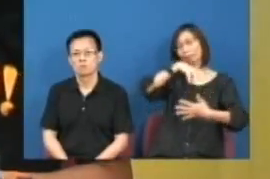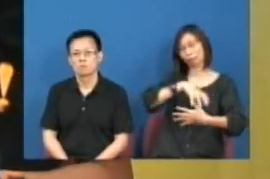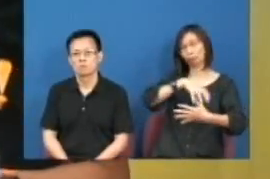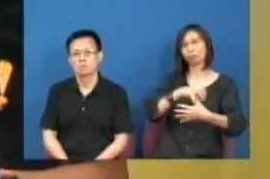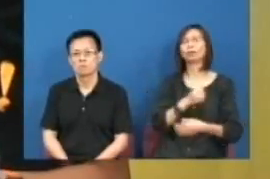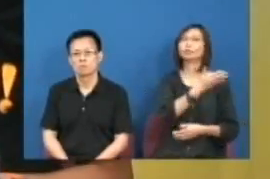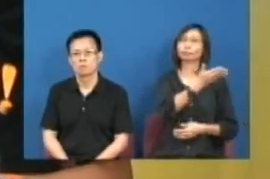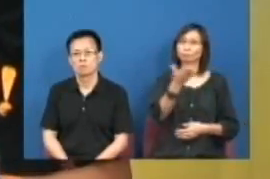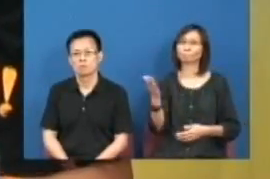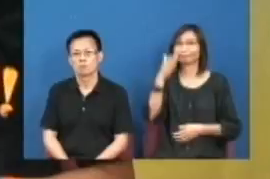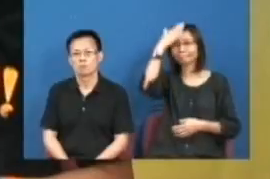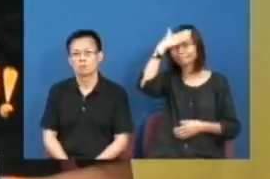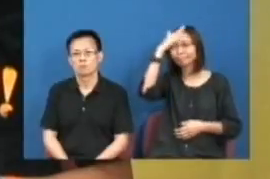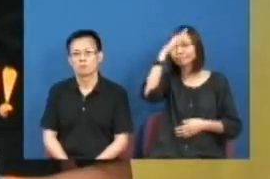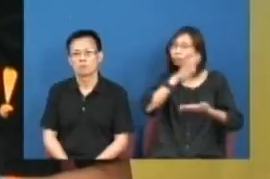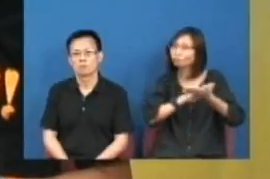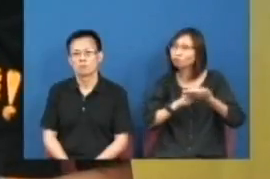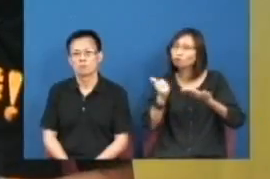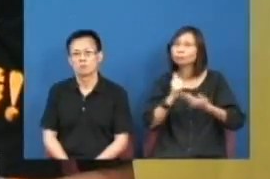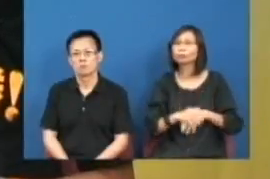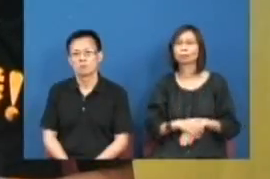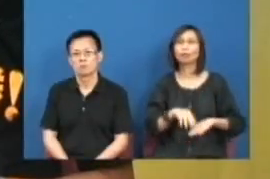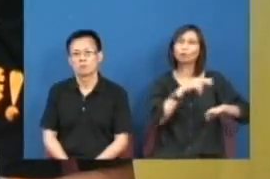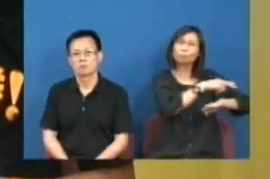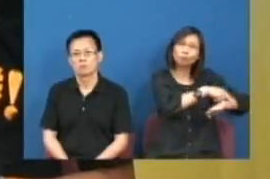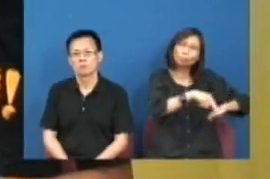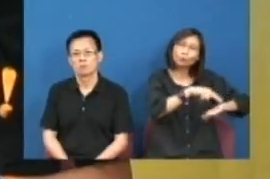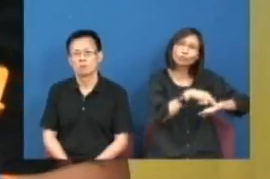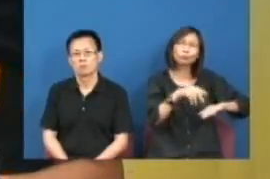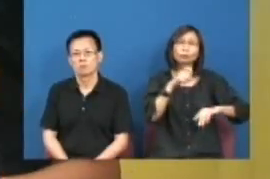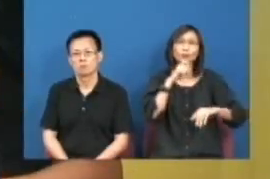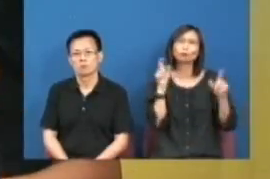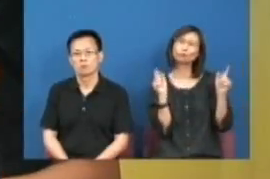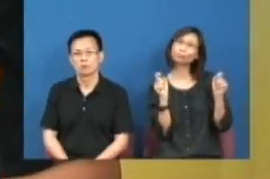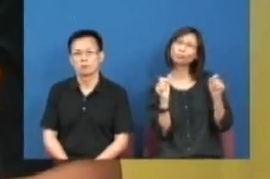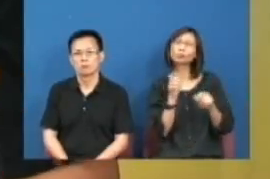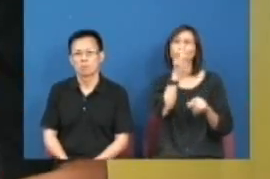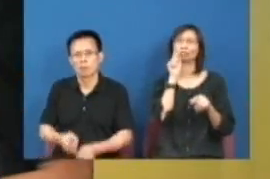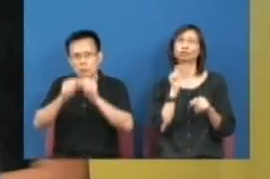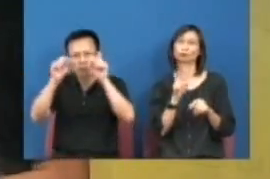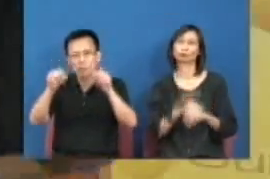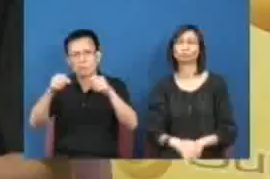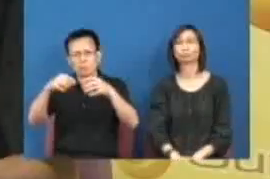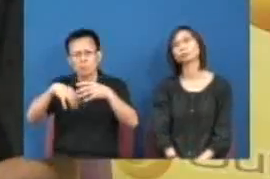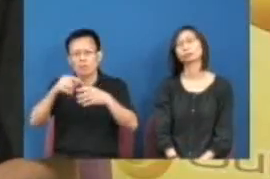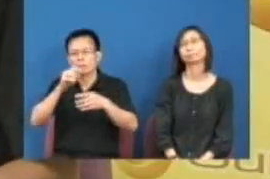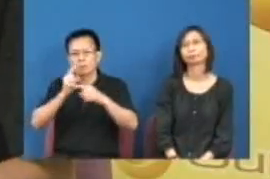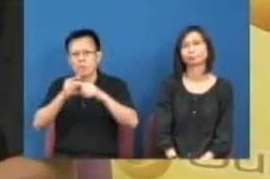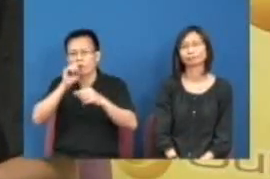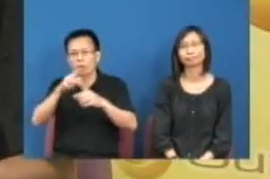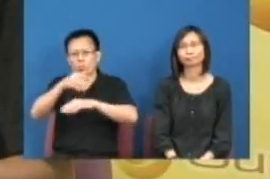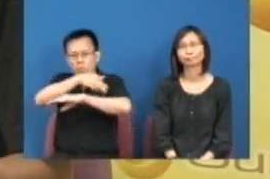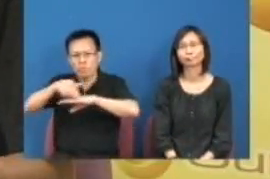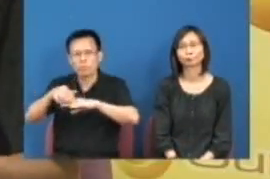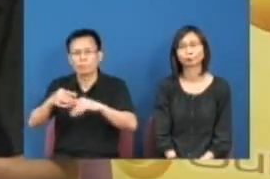咁可以邊緣化背後究竟有冇一個好有意義嘅意義咧？大家自己 個問題，佢淨係講邊緣化冇意思，其實有另